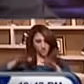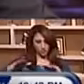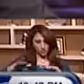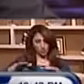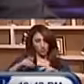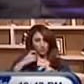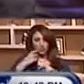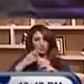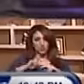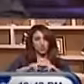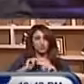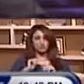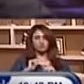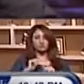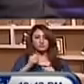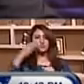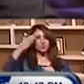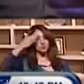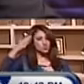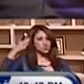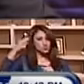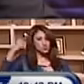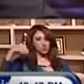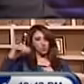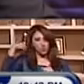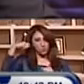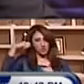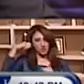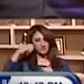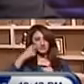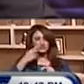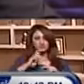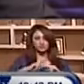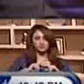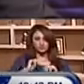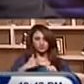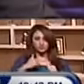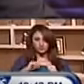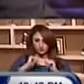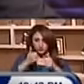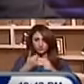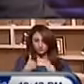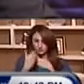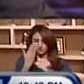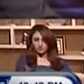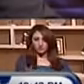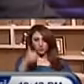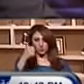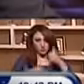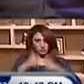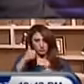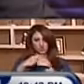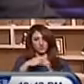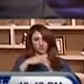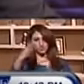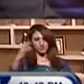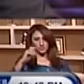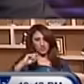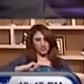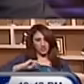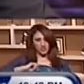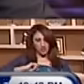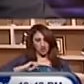كان تبقى مستشار الوزير الرئيس الجمهورية. فتقدمت المسابقة وفعلا تم اختياري طالب